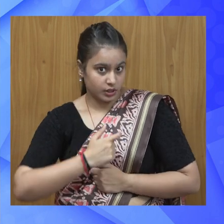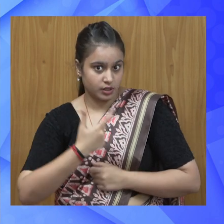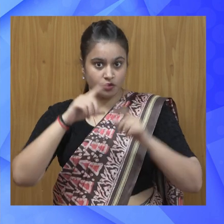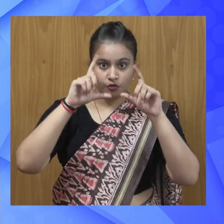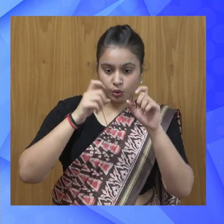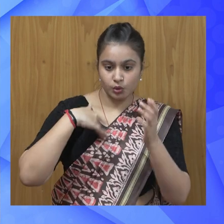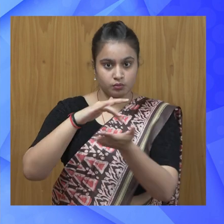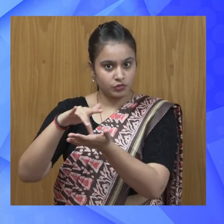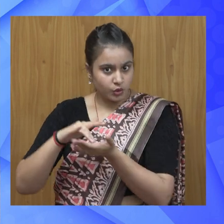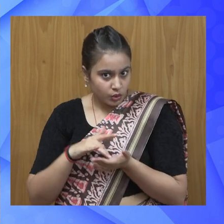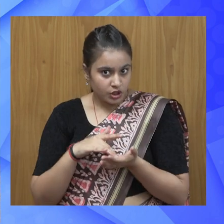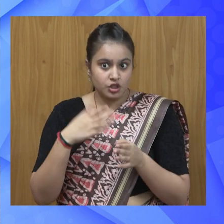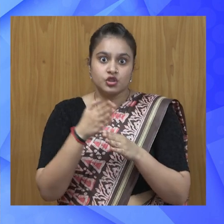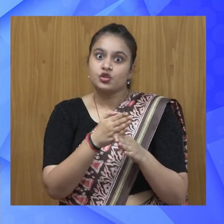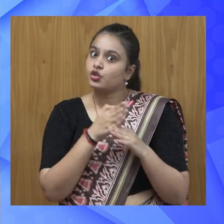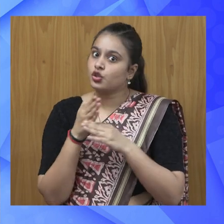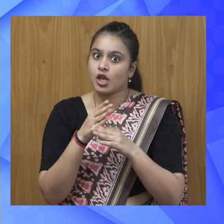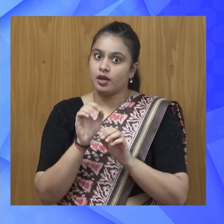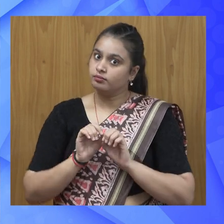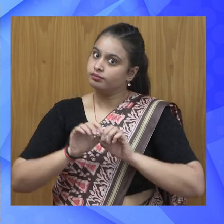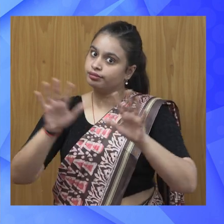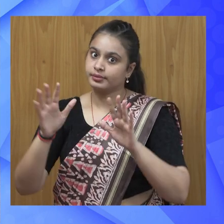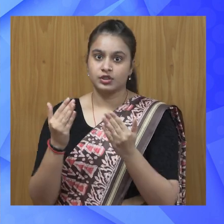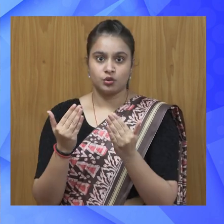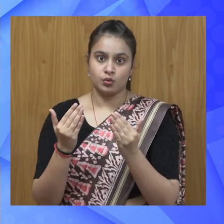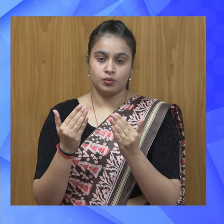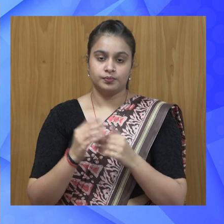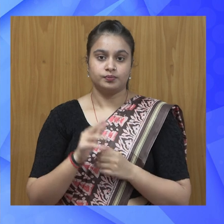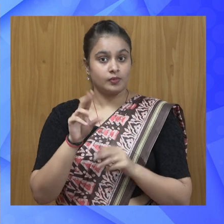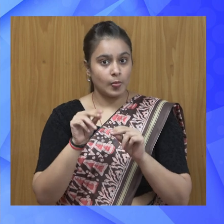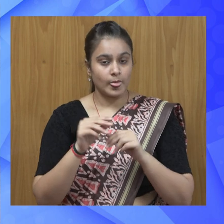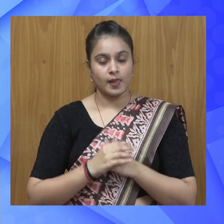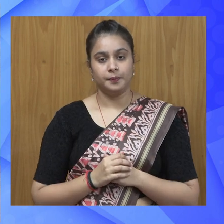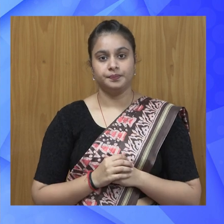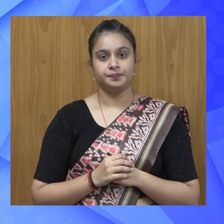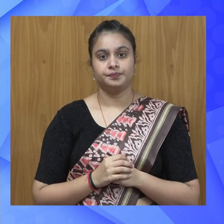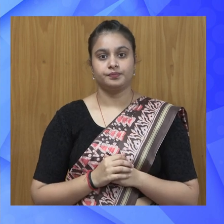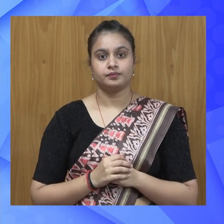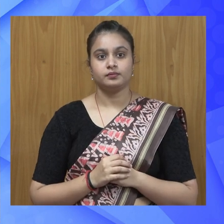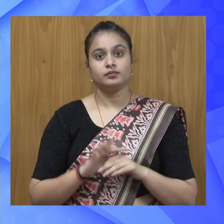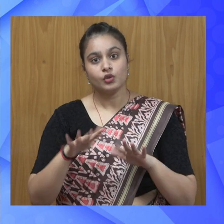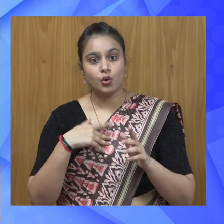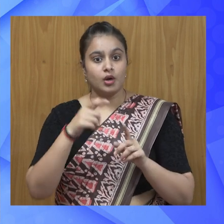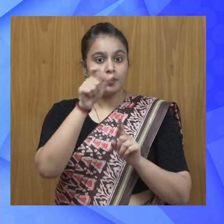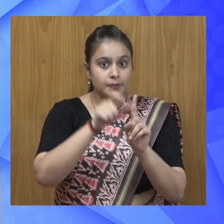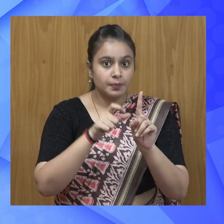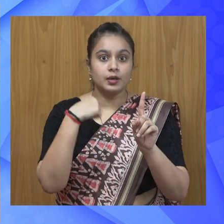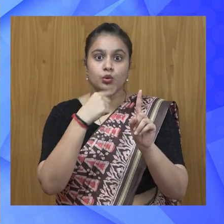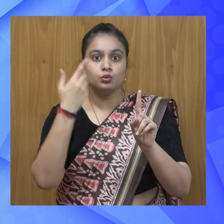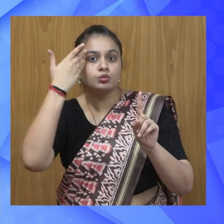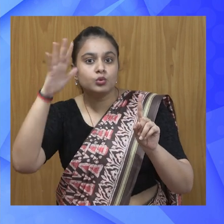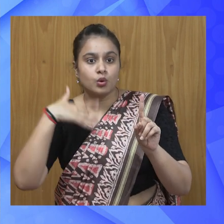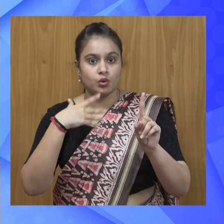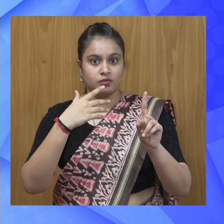फोटो, लोकेशन आदि को सार्वजनिक विजिबिलिटी के साथ इंटरनेट पर शेयर करने से बचें. अनजान व्यक्ति से फ्रेंड रिक्वेस्ट